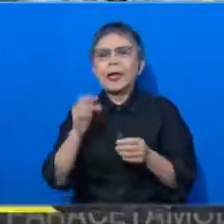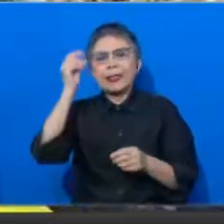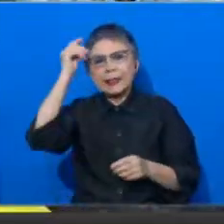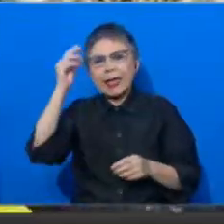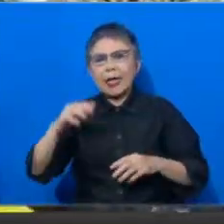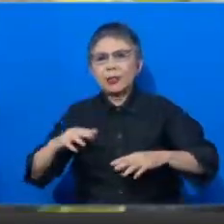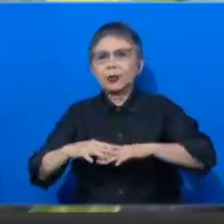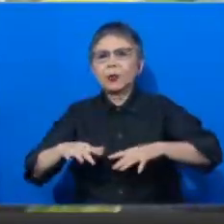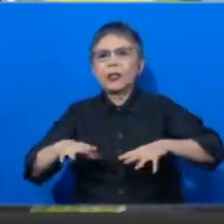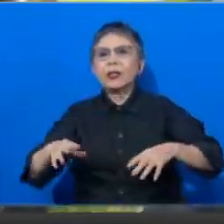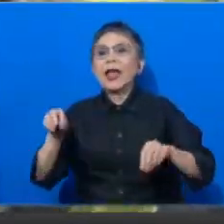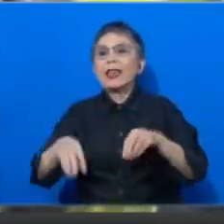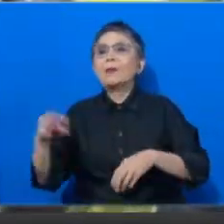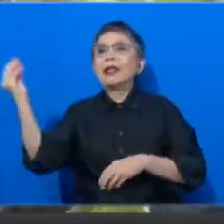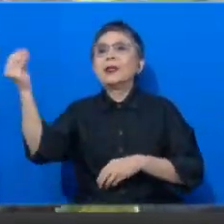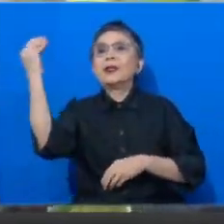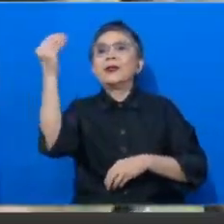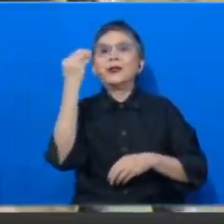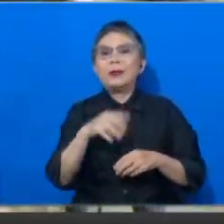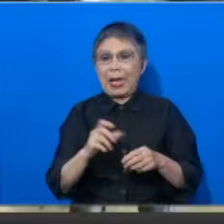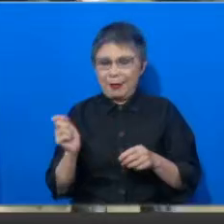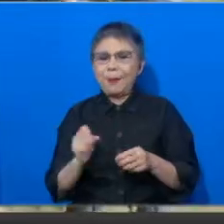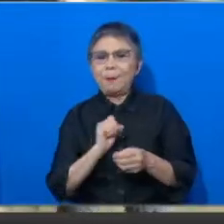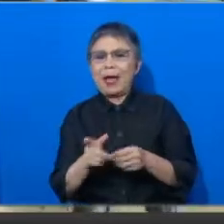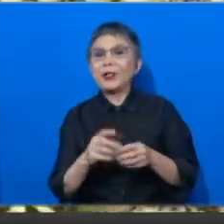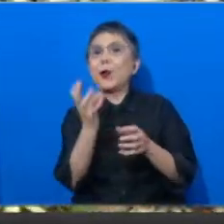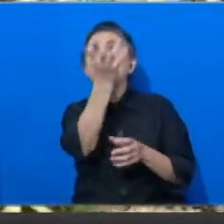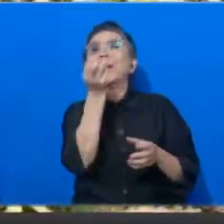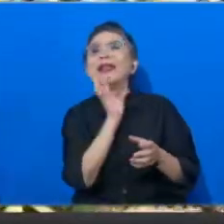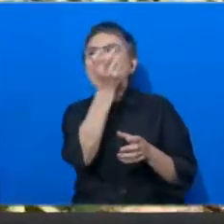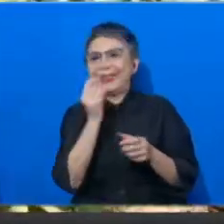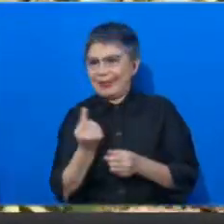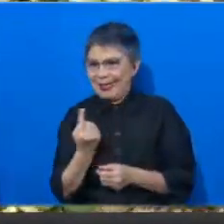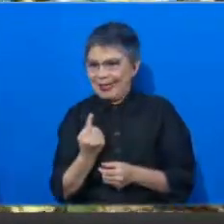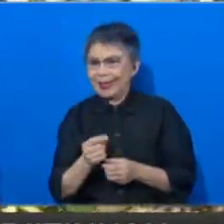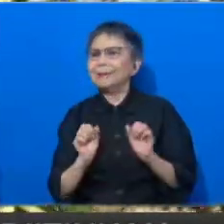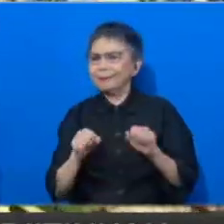menjadikan kebun sebagai wisata petik jeruk. Tim Liputan CNN Indonesia.